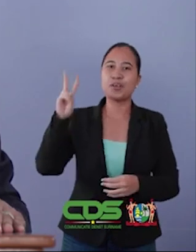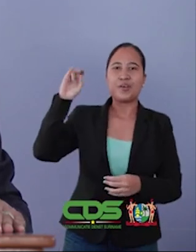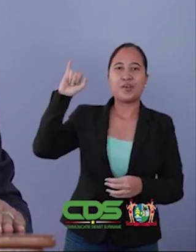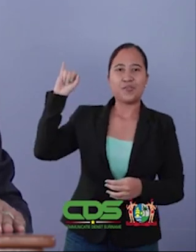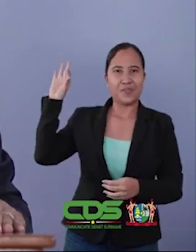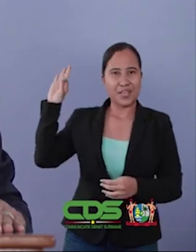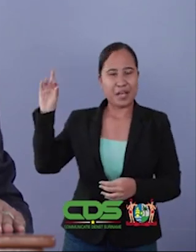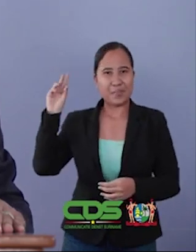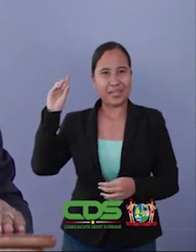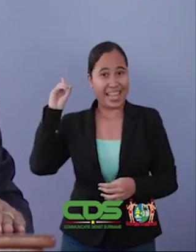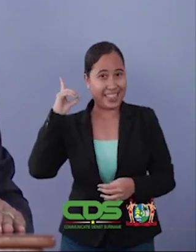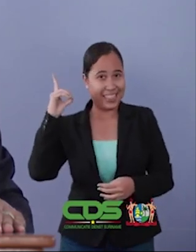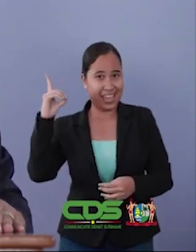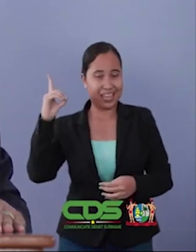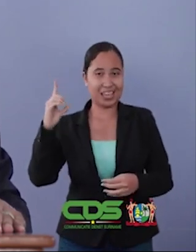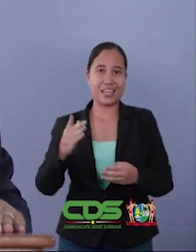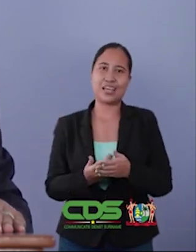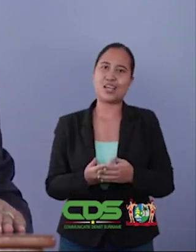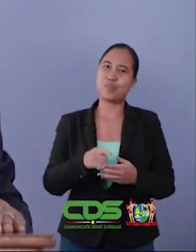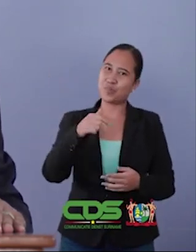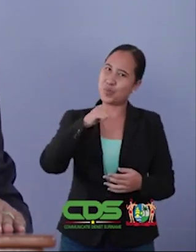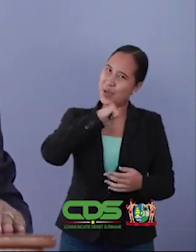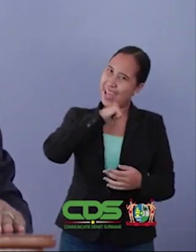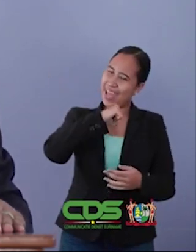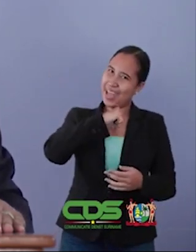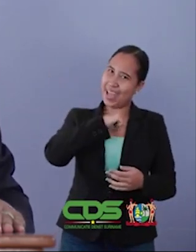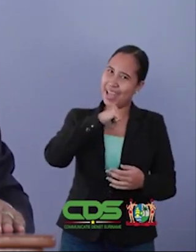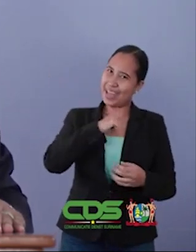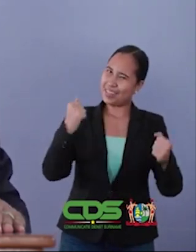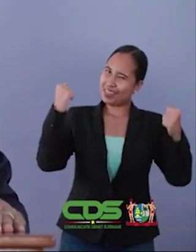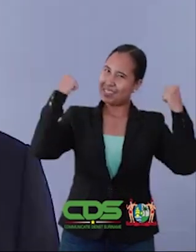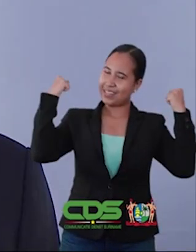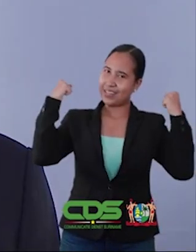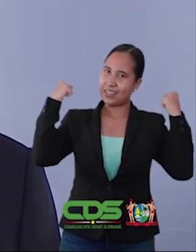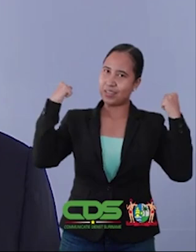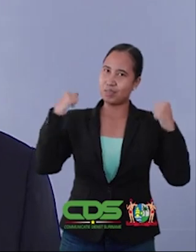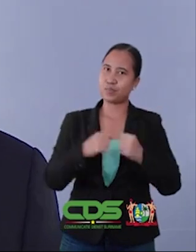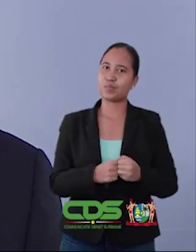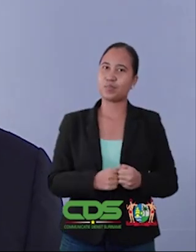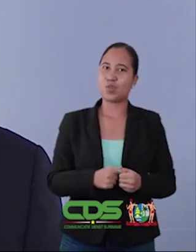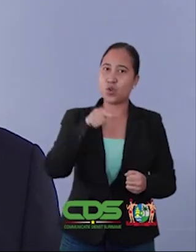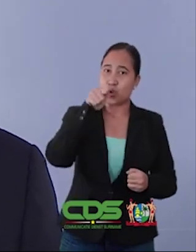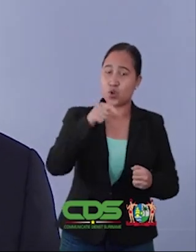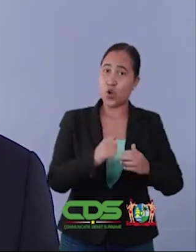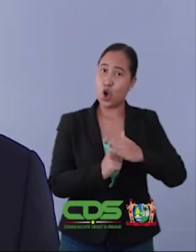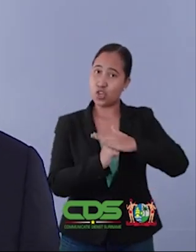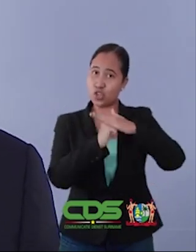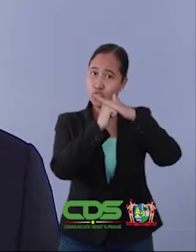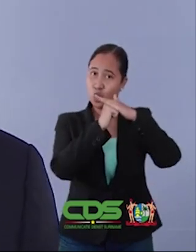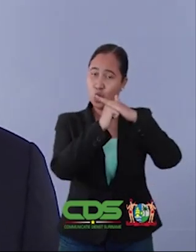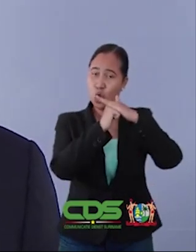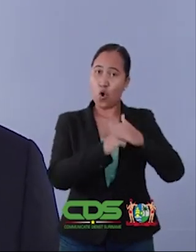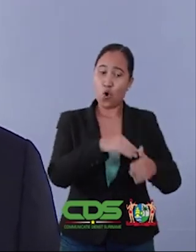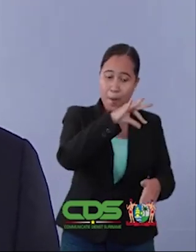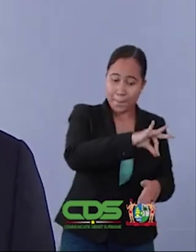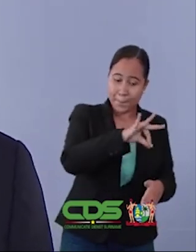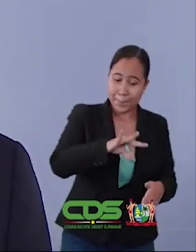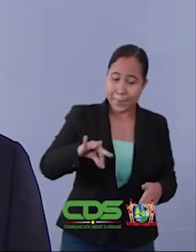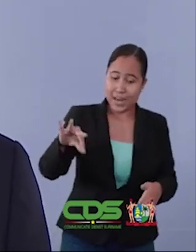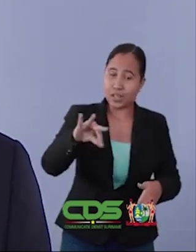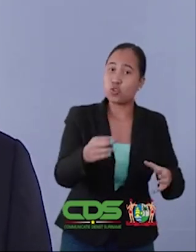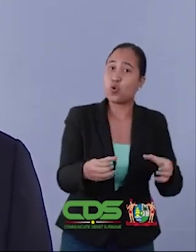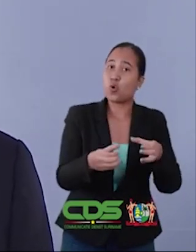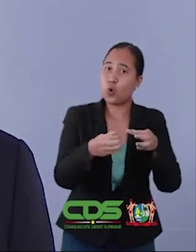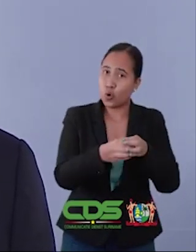U versterkt uw eigen weerstand daarmee. U ondersteunt ook de lokale landbouwsector.